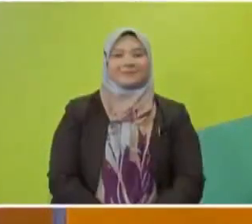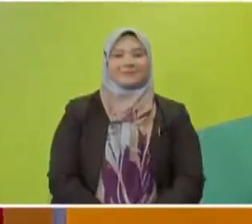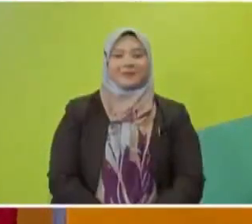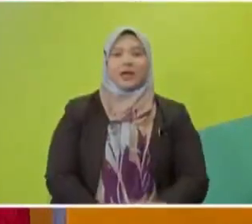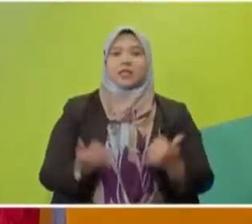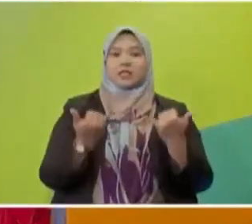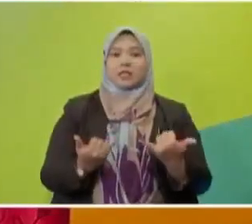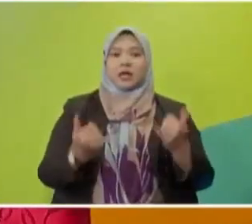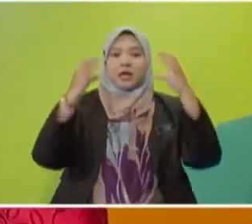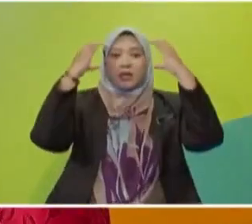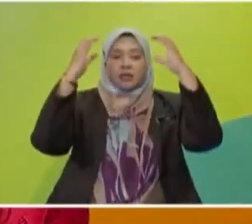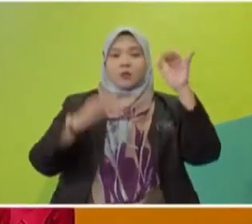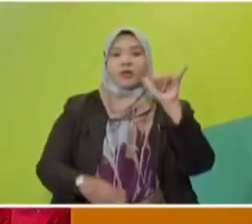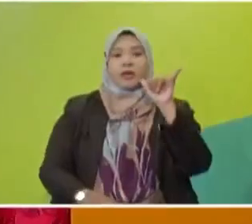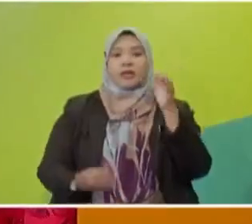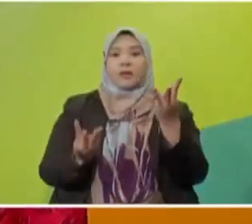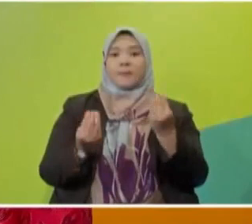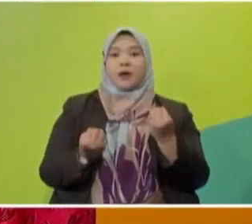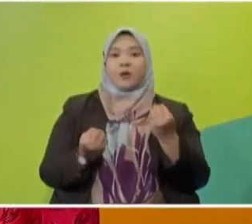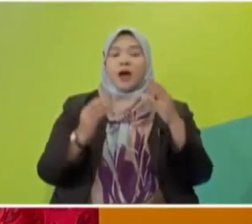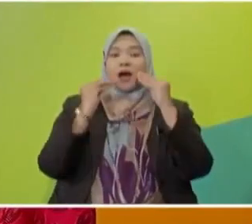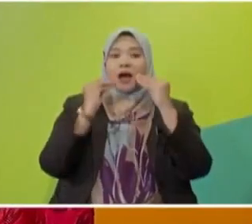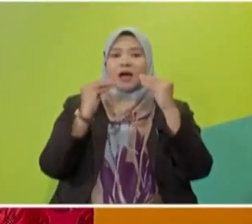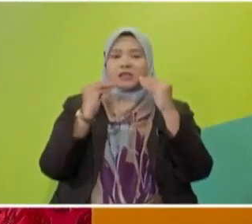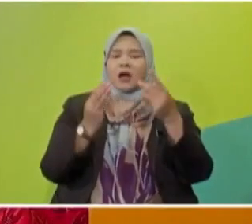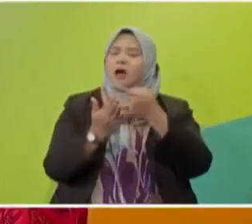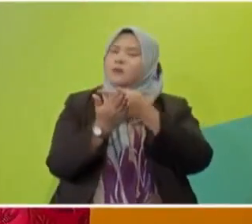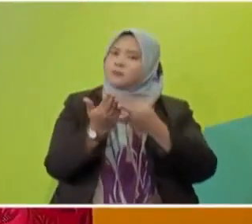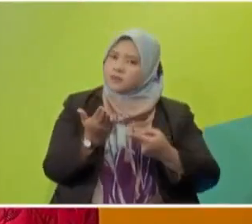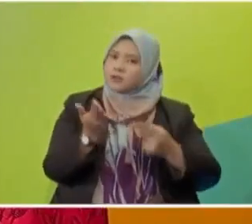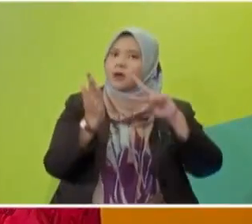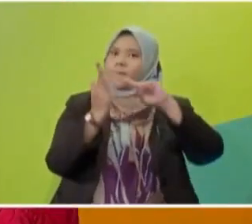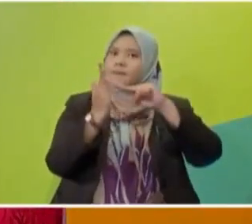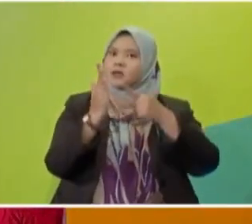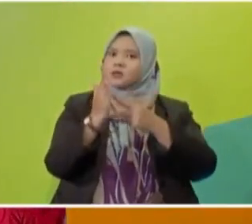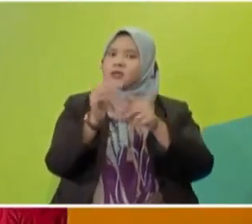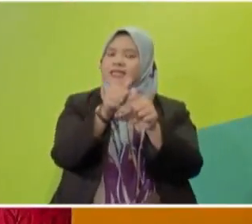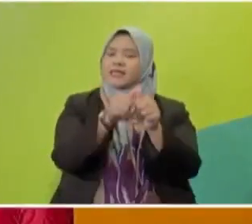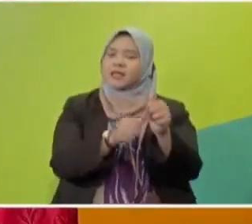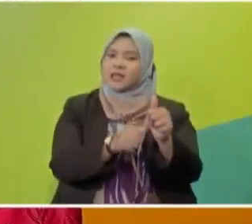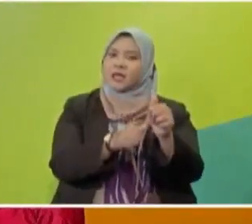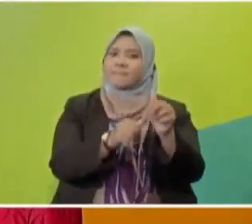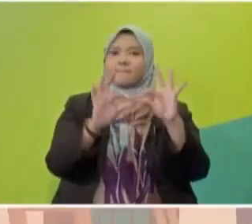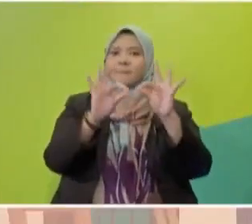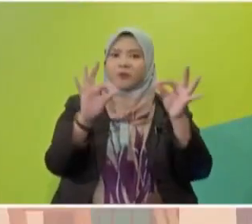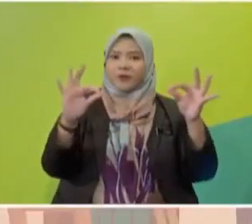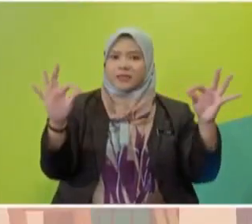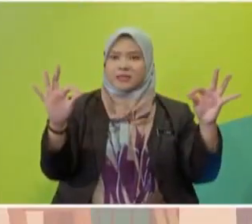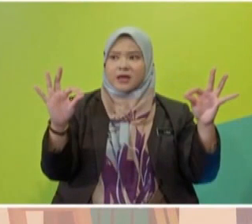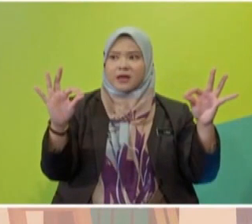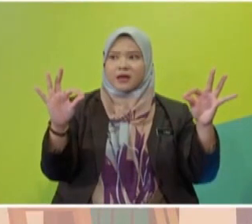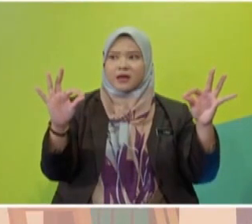terangkan maksud frasa tersebut. Pinggir sungai adalah tebing sungai. Arus sungai